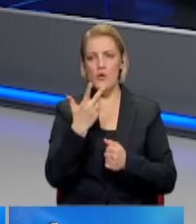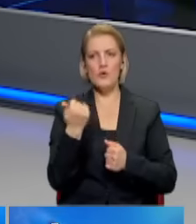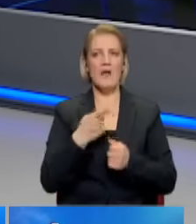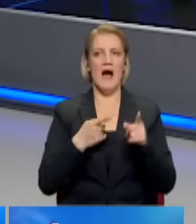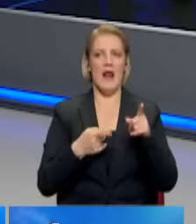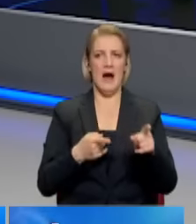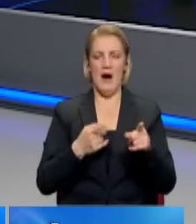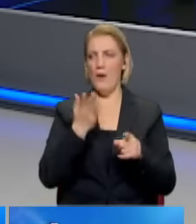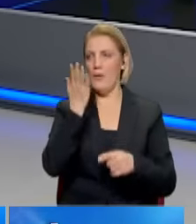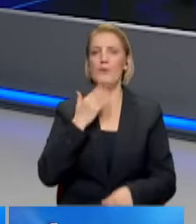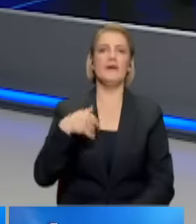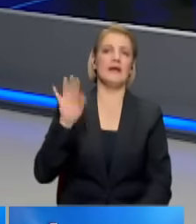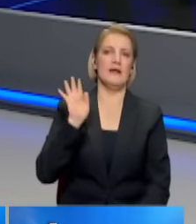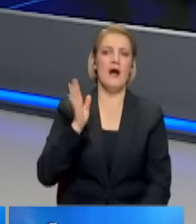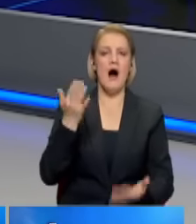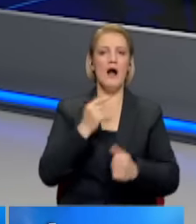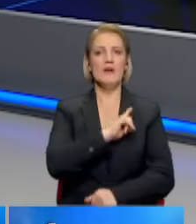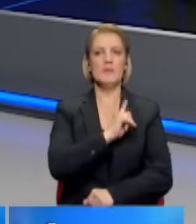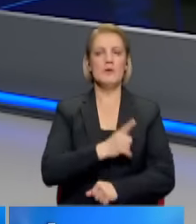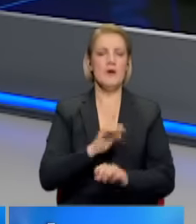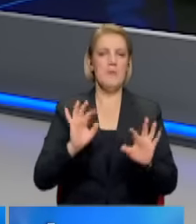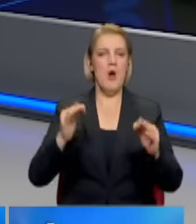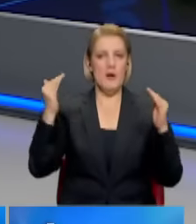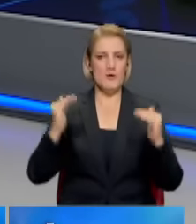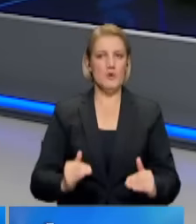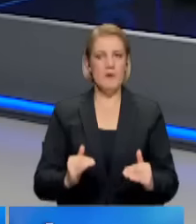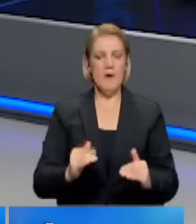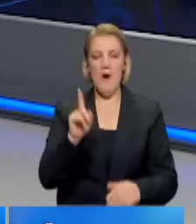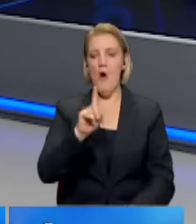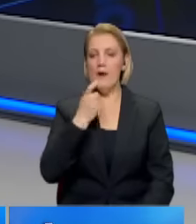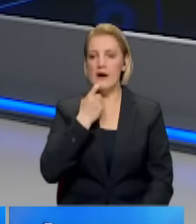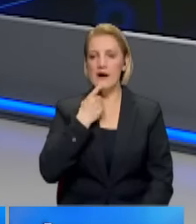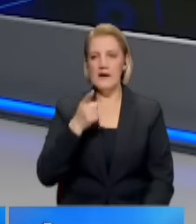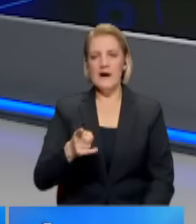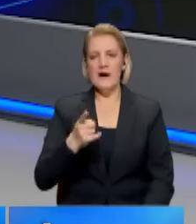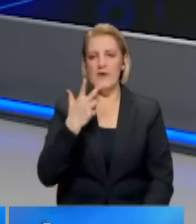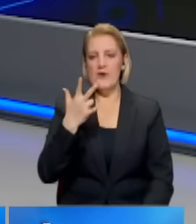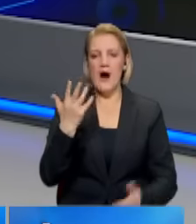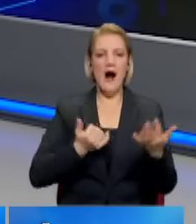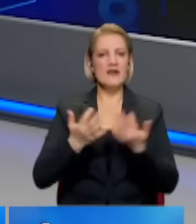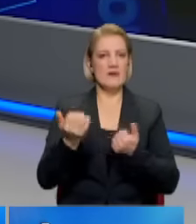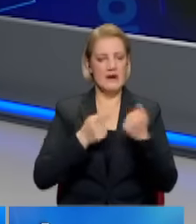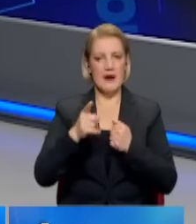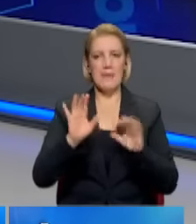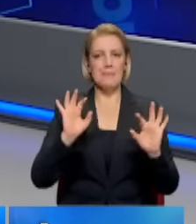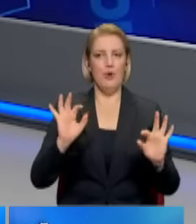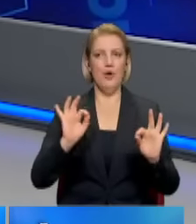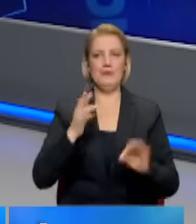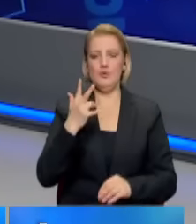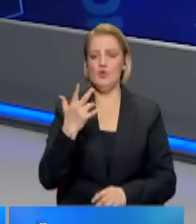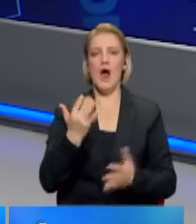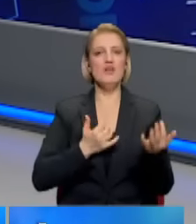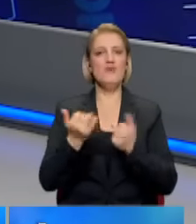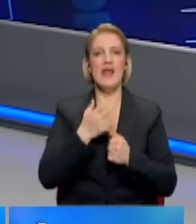tanesi buhar olup uçtu. Alım gücü bu şekilde düştü. 10 yılda 3 alışverişi, böyle bir 3